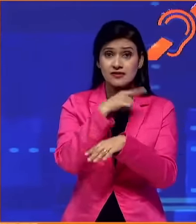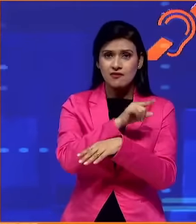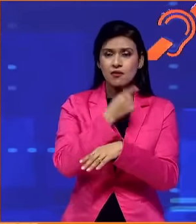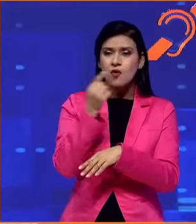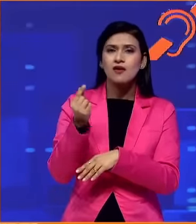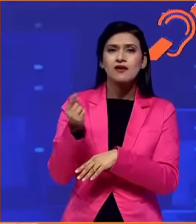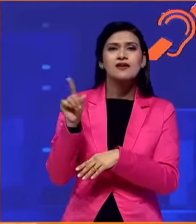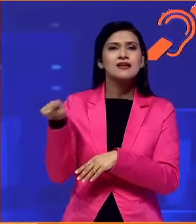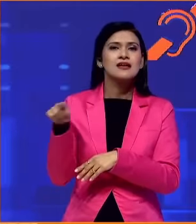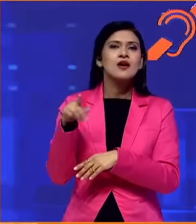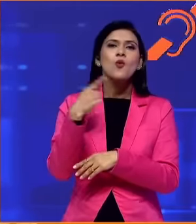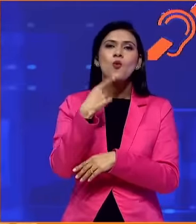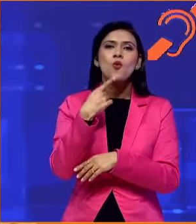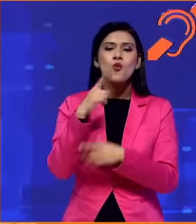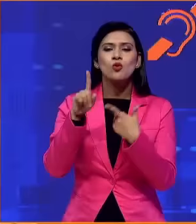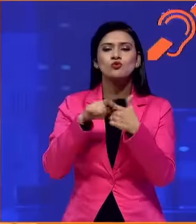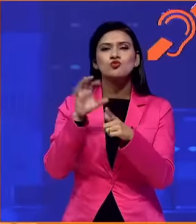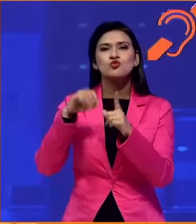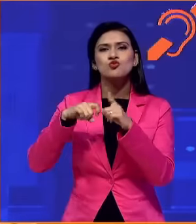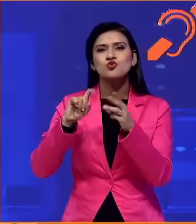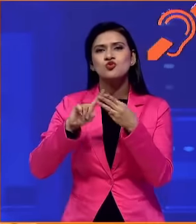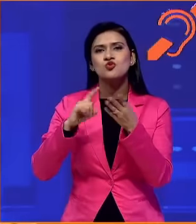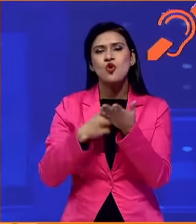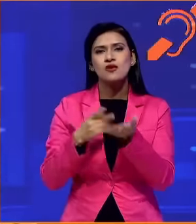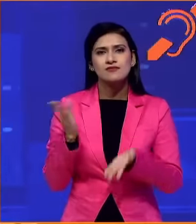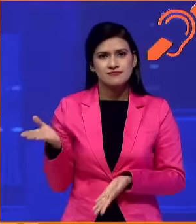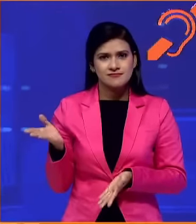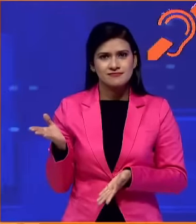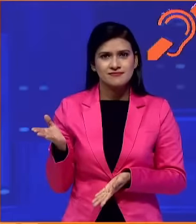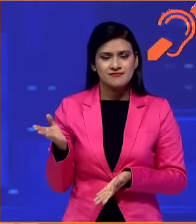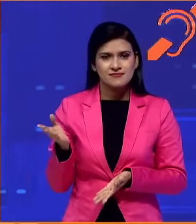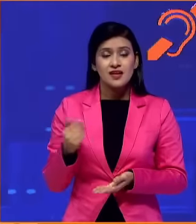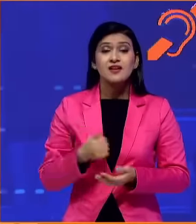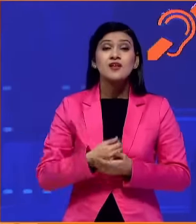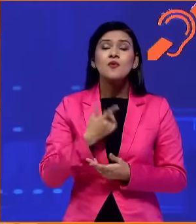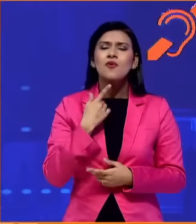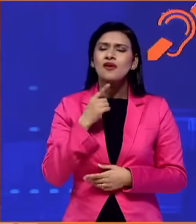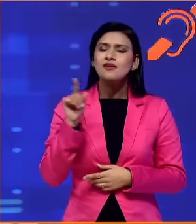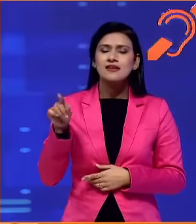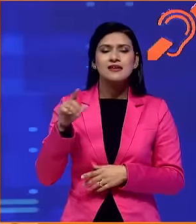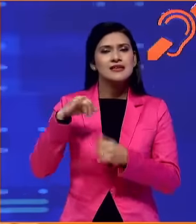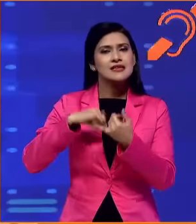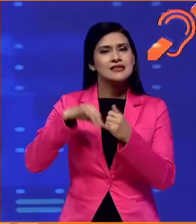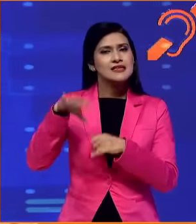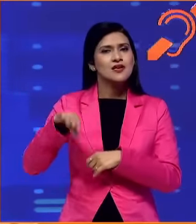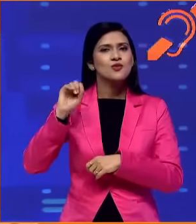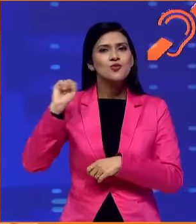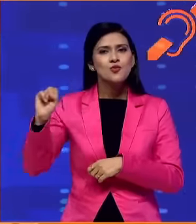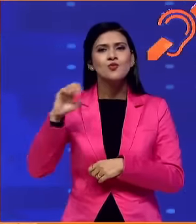वह अपनीपार्टीकेमुख्यमंत्रीहैं।उन्होंनेएक बयानदिया,किसीनेउसकाखंडनकिया।इसलिए,